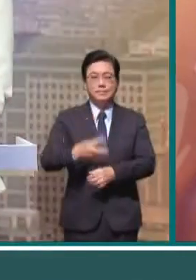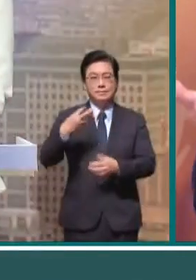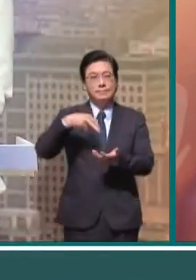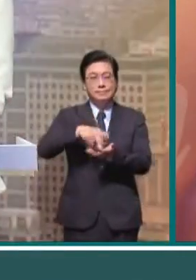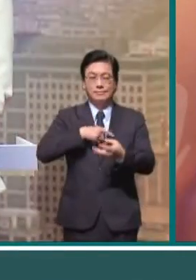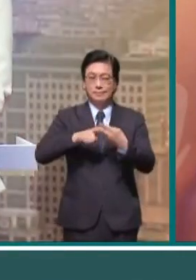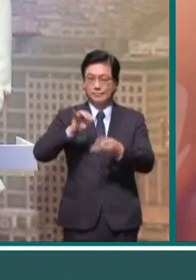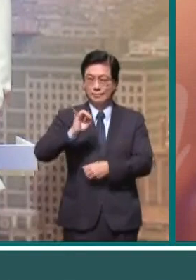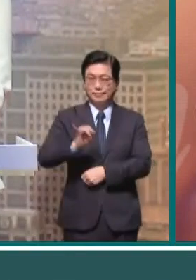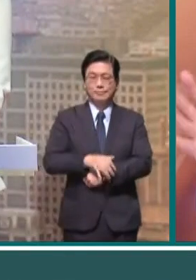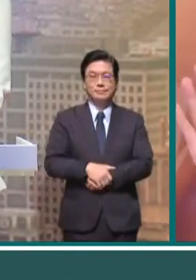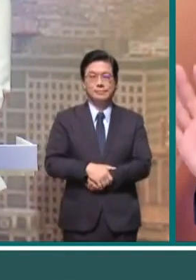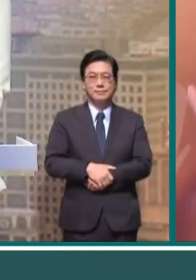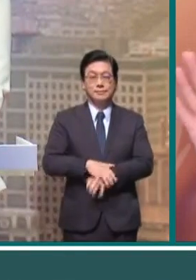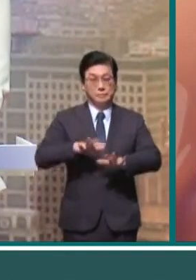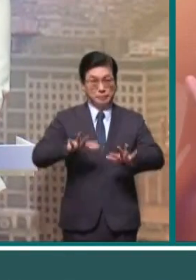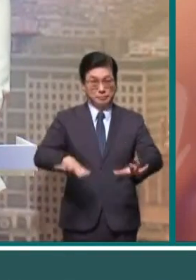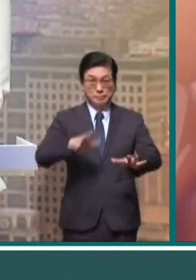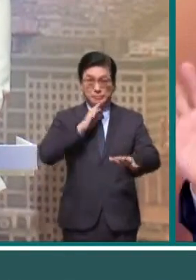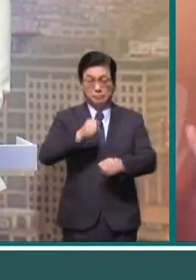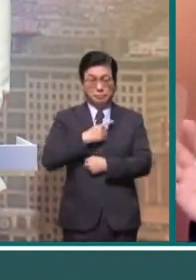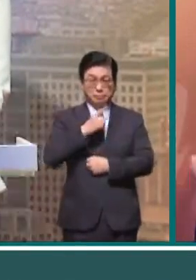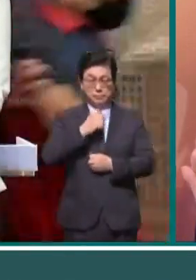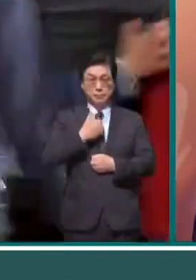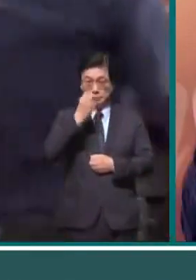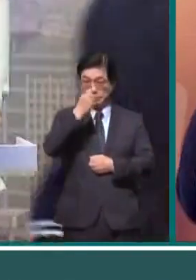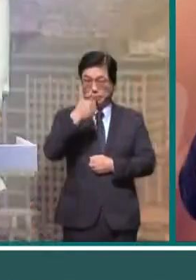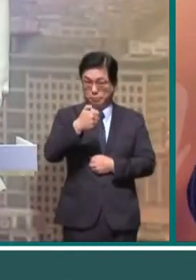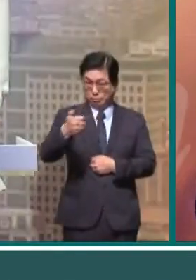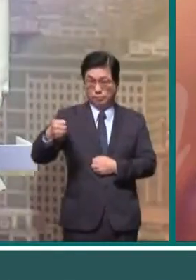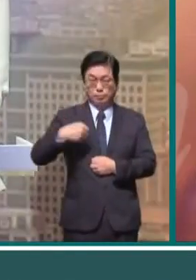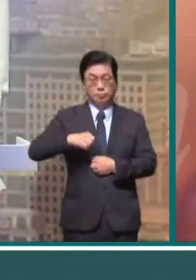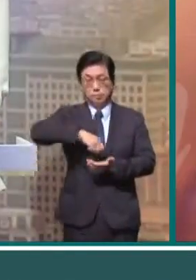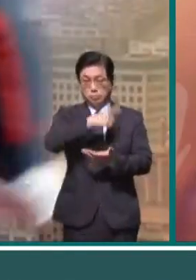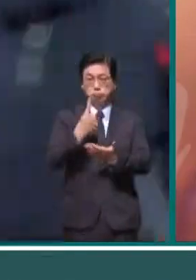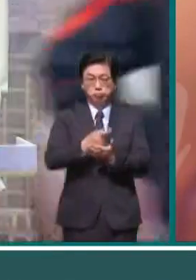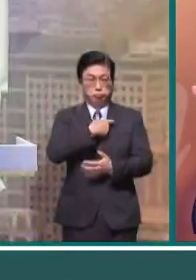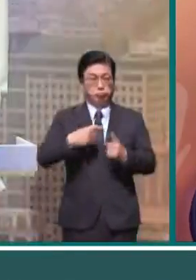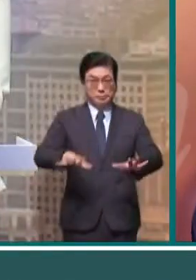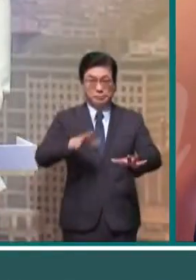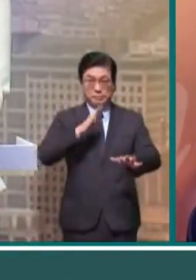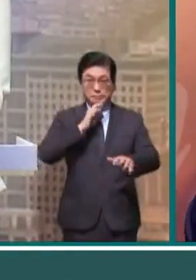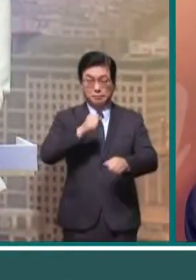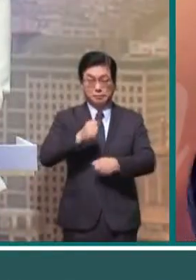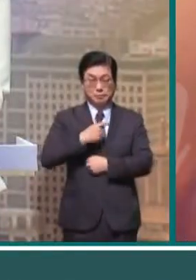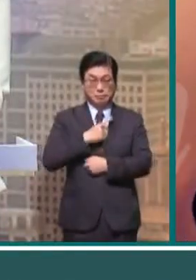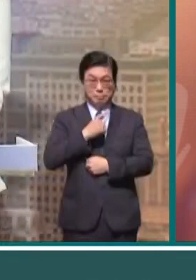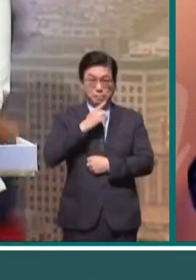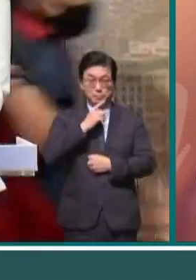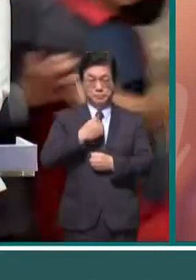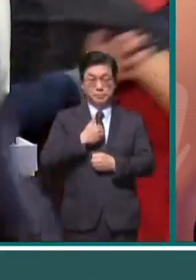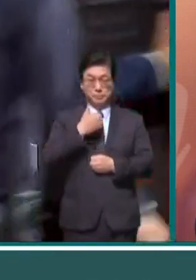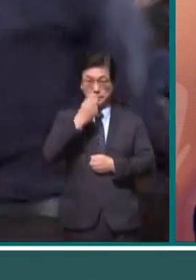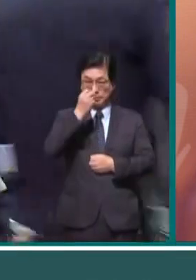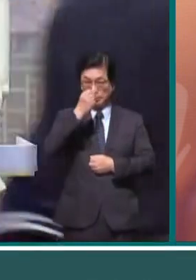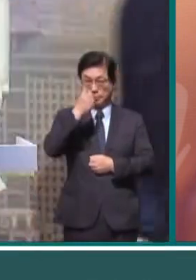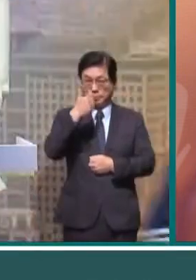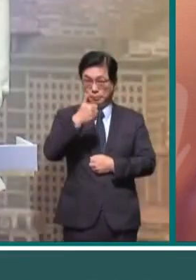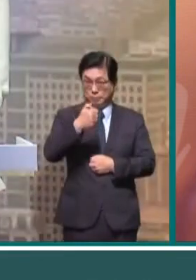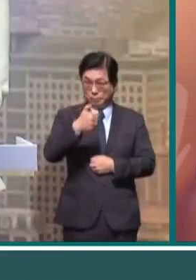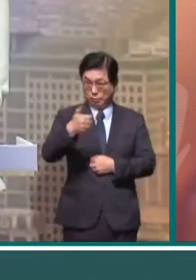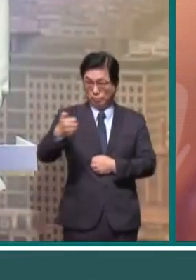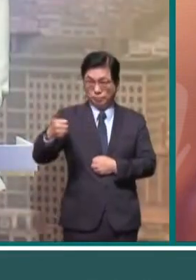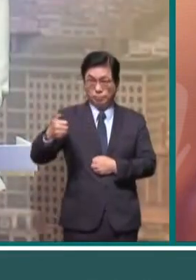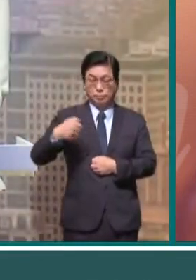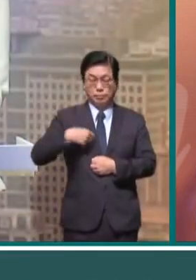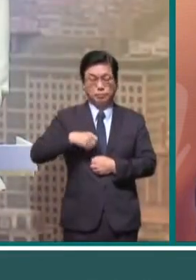就现场工作人员，大家就吓傻了。然后呢，大概经过了3到5秒，大家才意会说他不是，他已经开